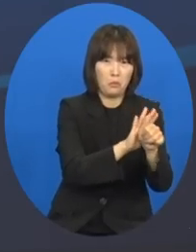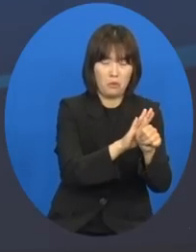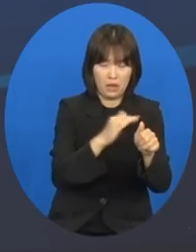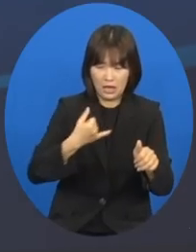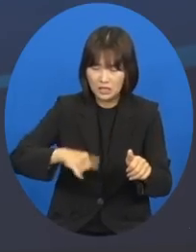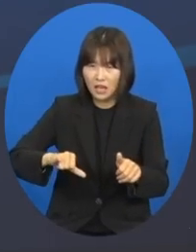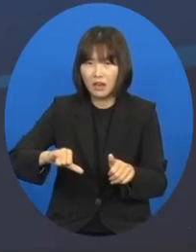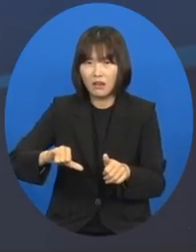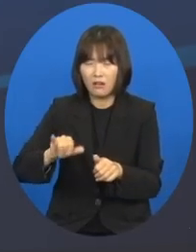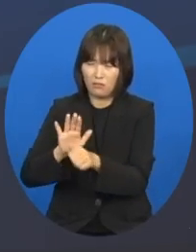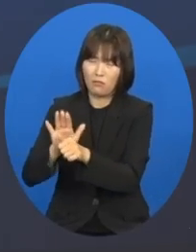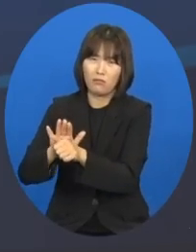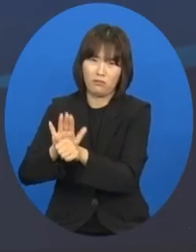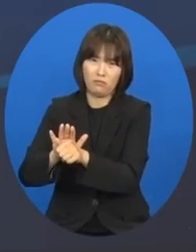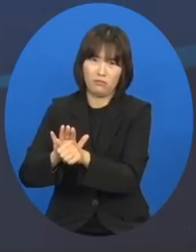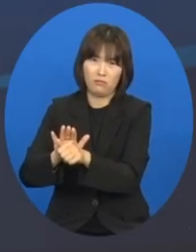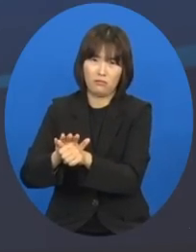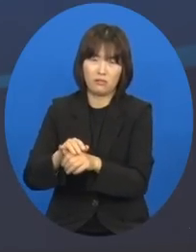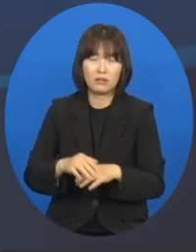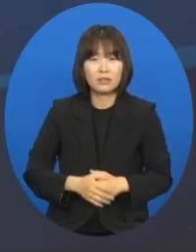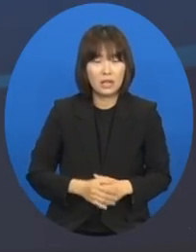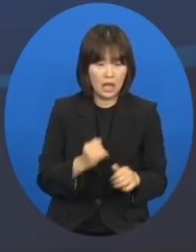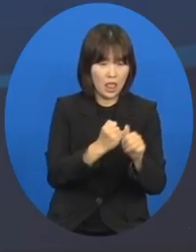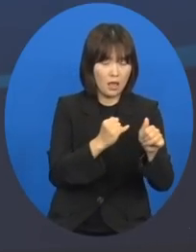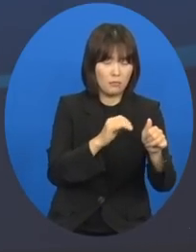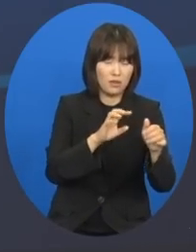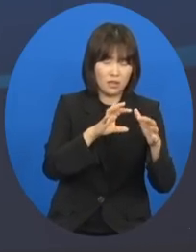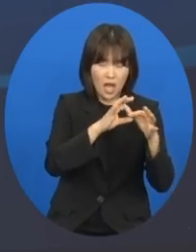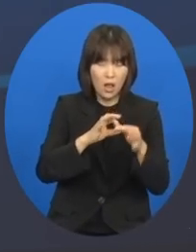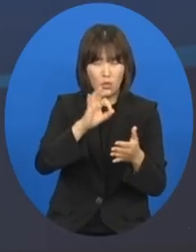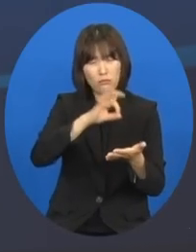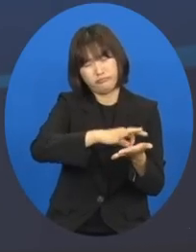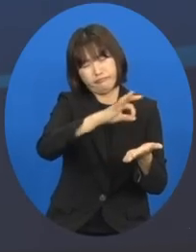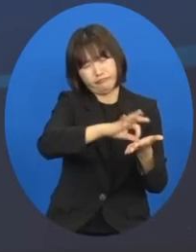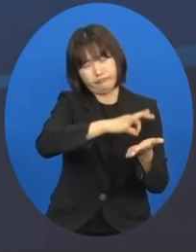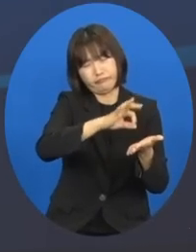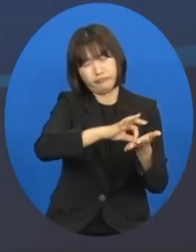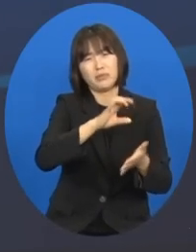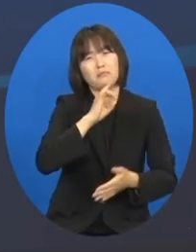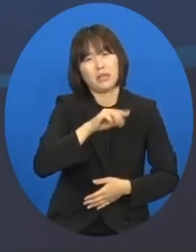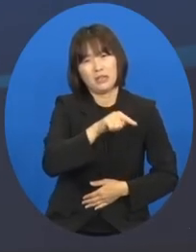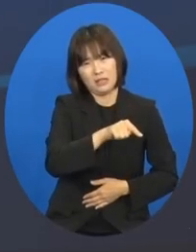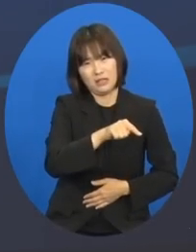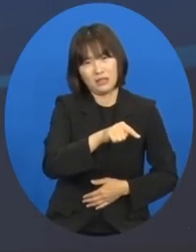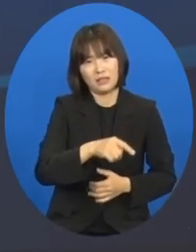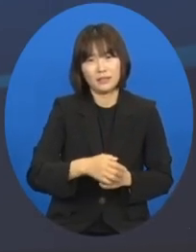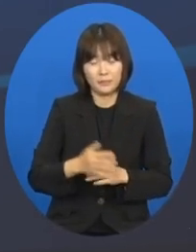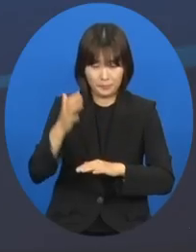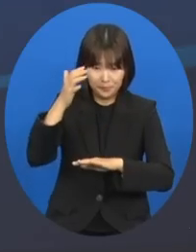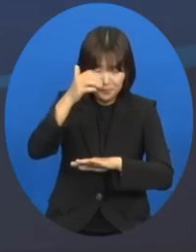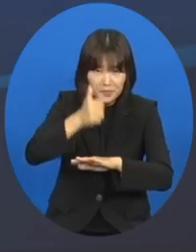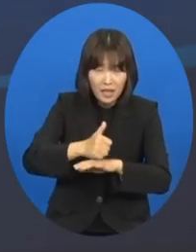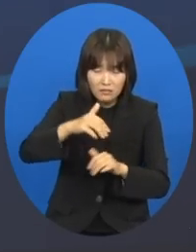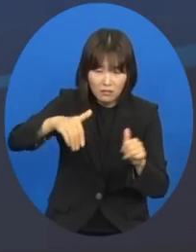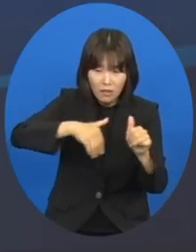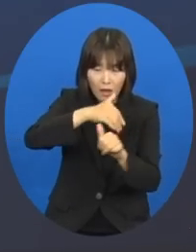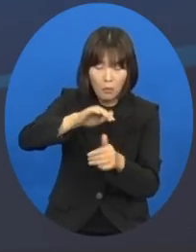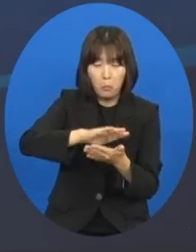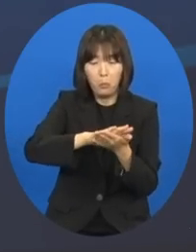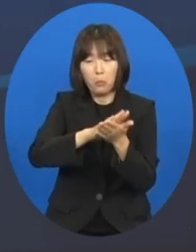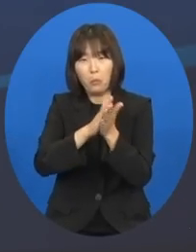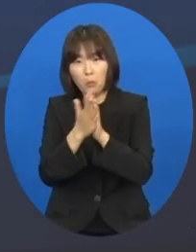20년 동안 한 번도 돈을 갖다 준 적이 없어요 그냥 가서 돈만 썼지 그런데 나중에 상황이 조금 호전이 되어서